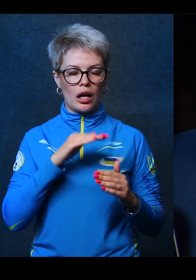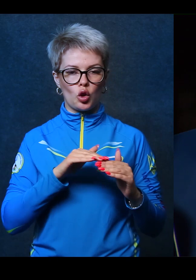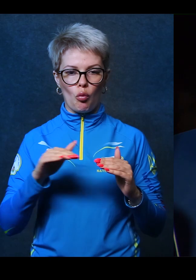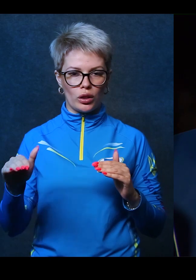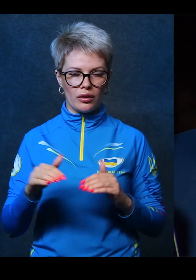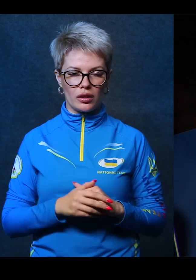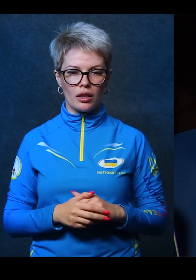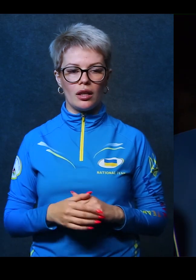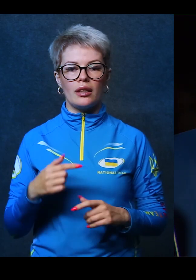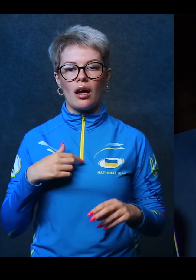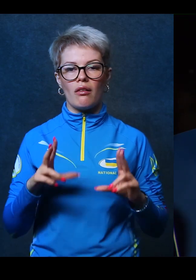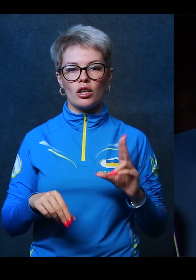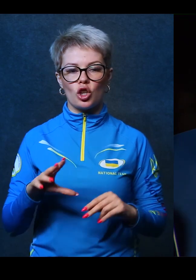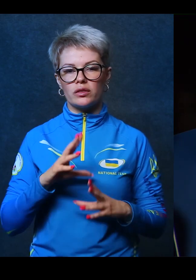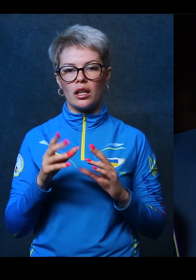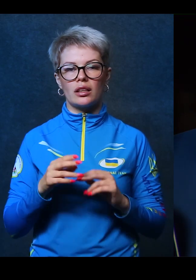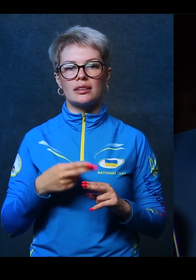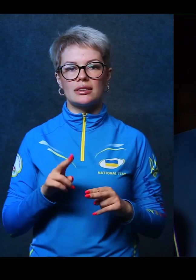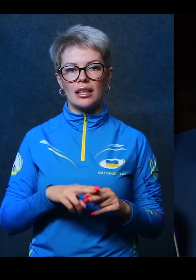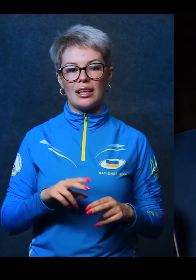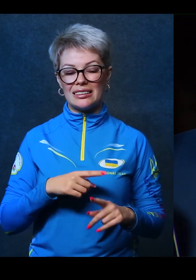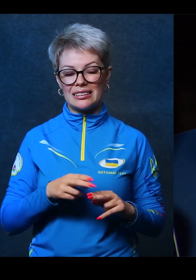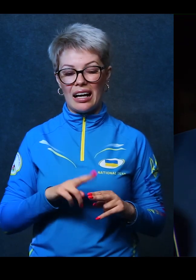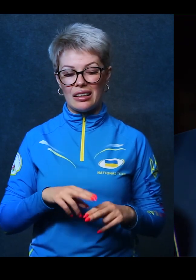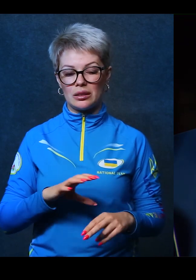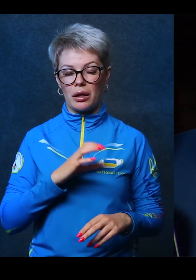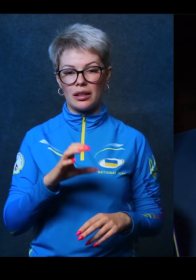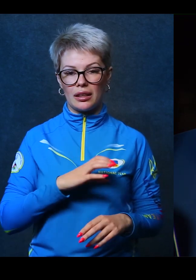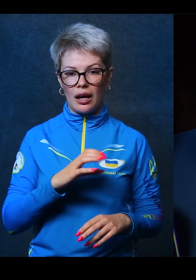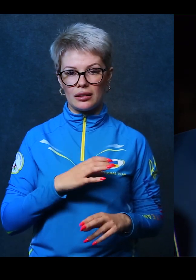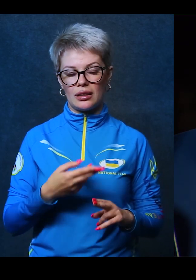так. Тому я вважаю взагалі, що ця спартакіада – це